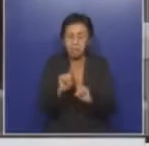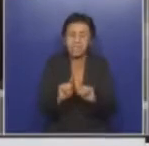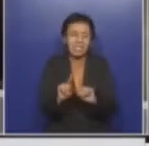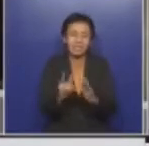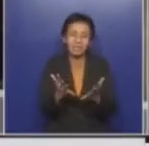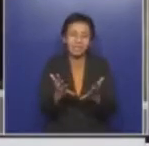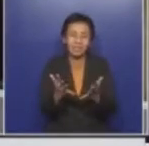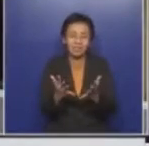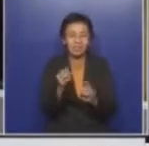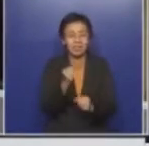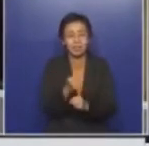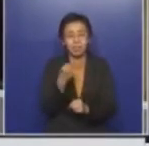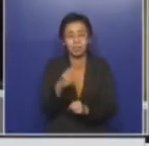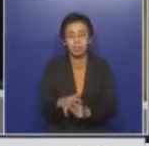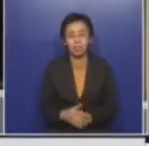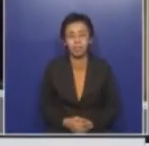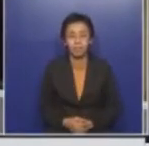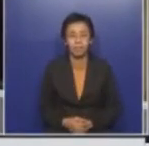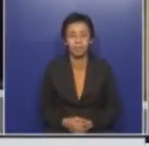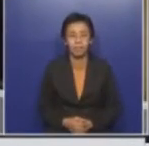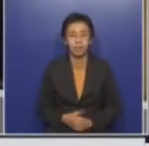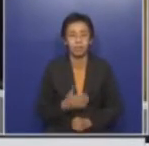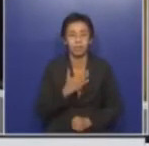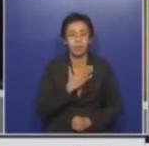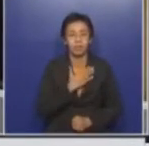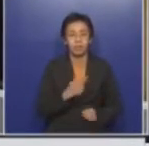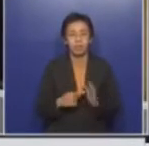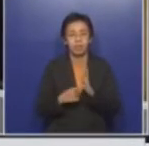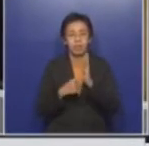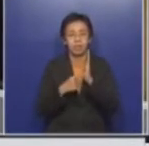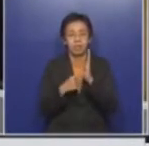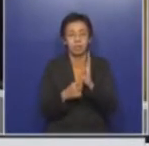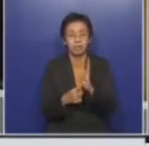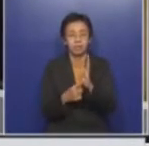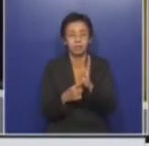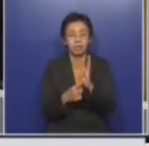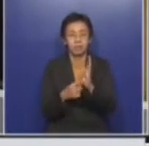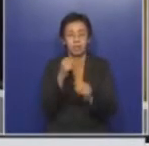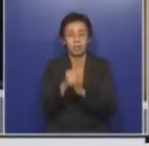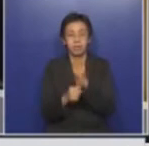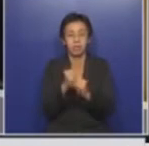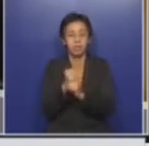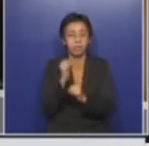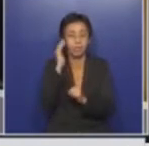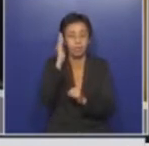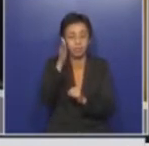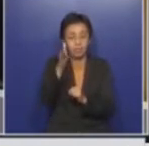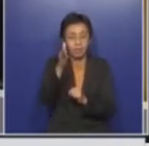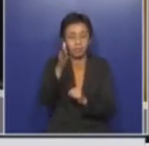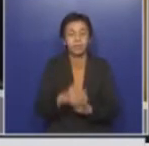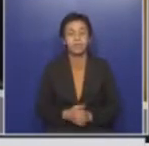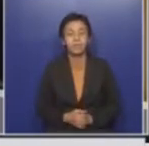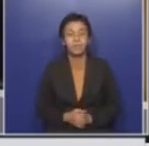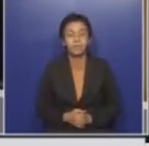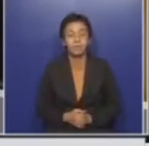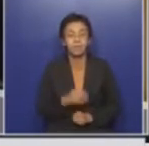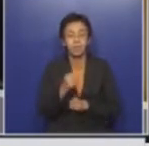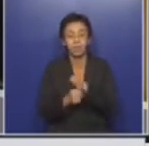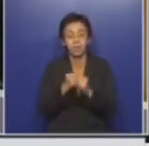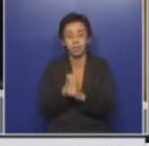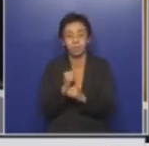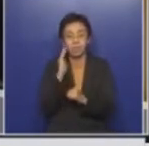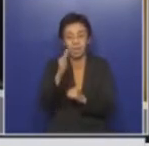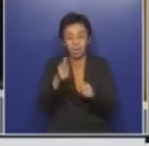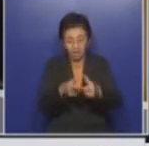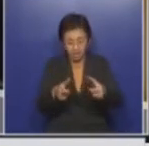ท่านประธานเพราะฉะนั้นผมจึงอยากขออนุญาตตั้งเป็นข้อสังเกตว่าในปีหน้านะครับรายงานการเงินแผ่นดิน